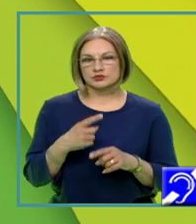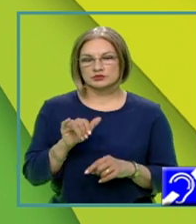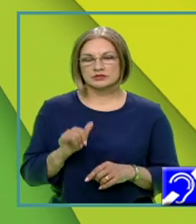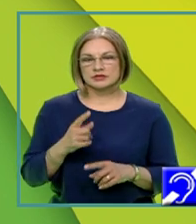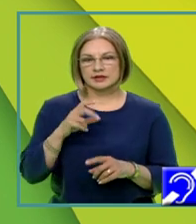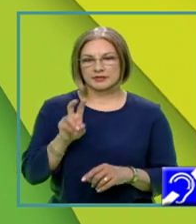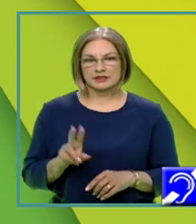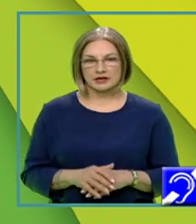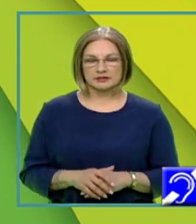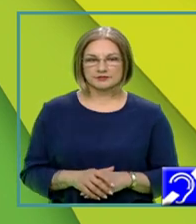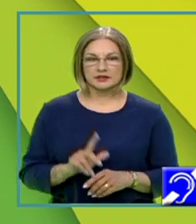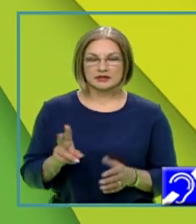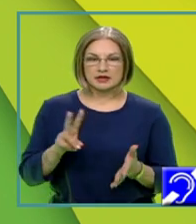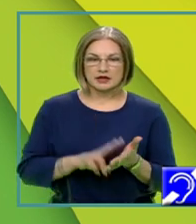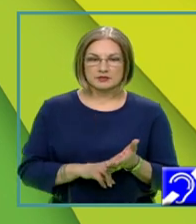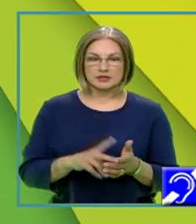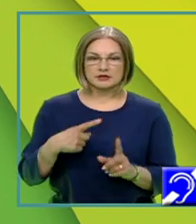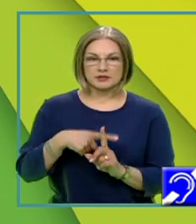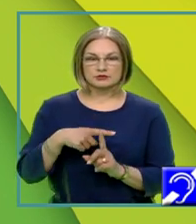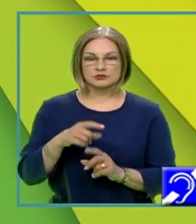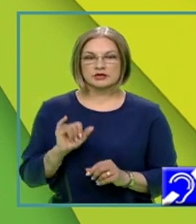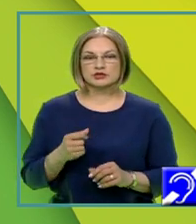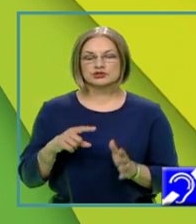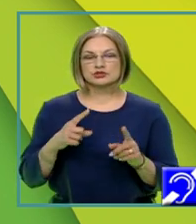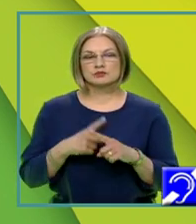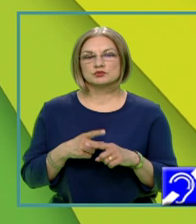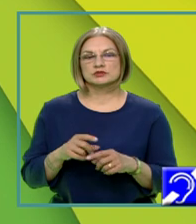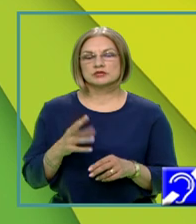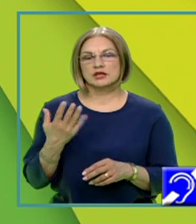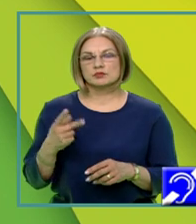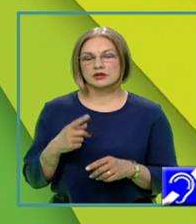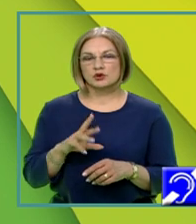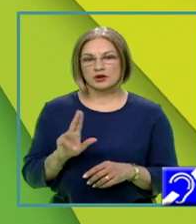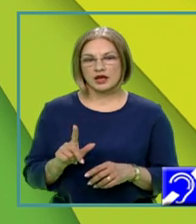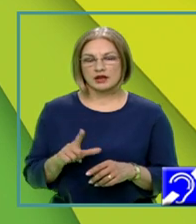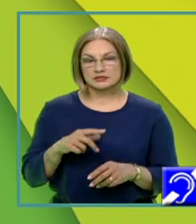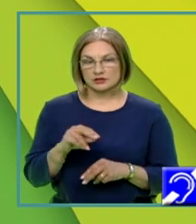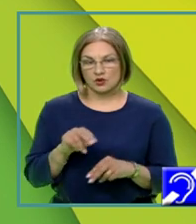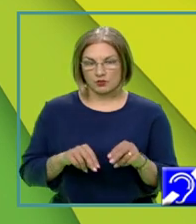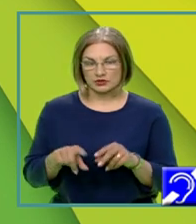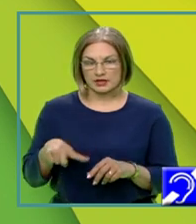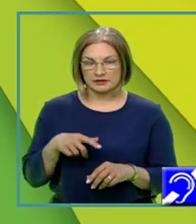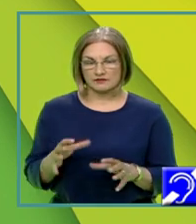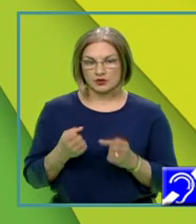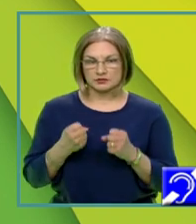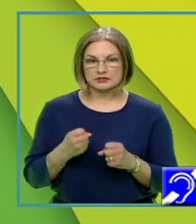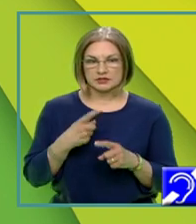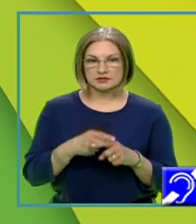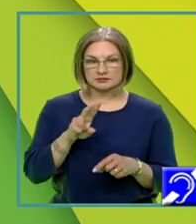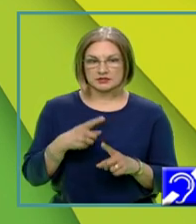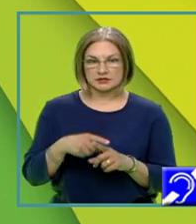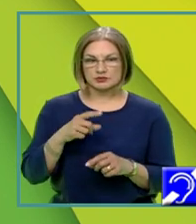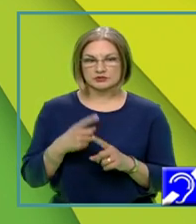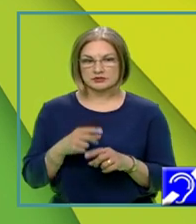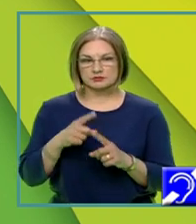aplicăm faptul ca adunarea și mulțimea numerelor reale sunt comutative vom obține x pătrat plus x plus 1 pe lângă x y